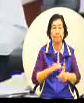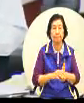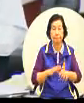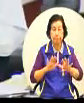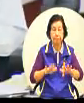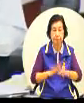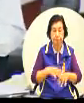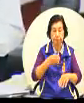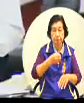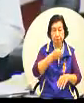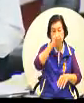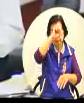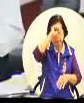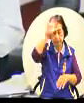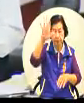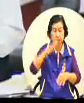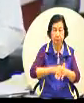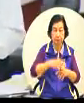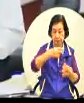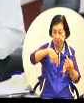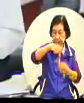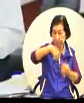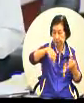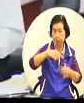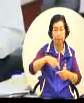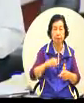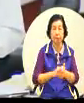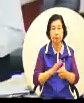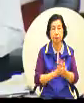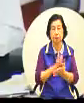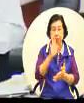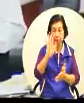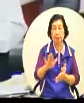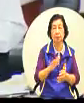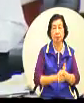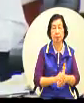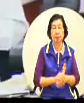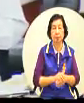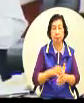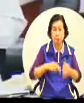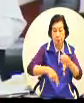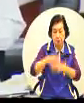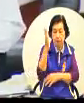后，行政院圆明会的态度并没有改变。